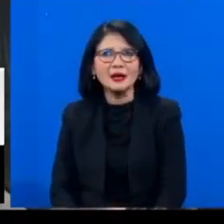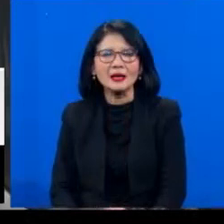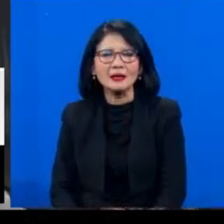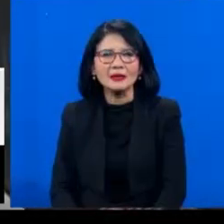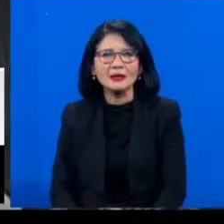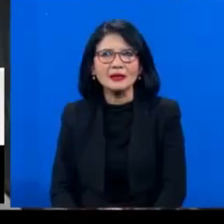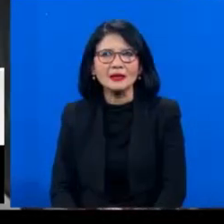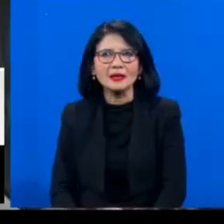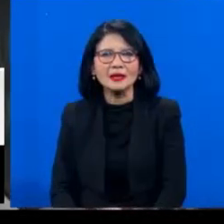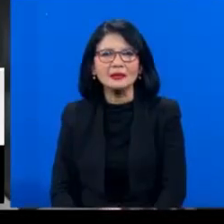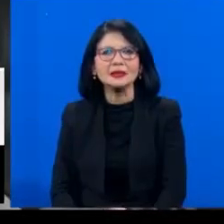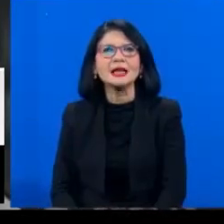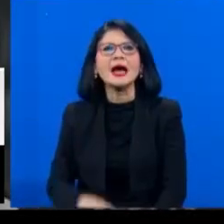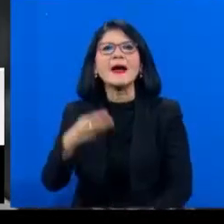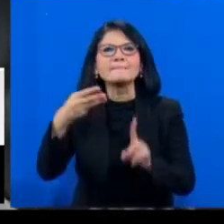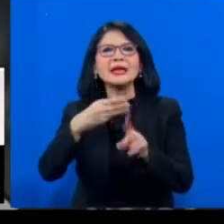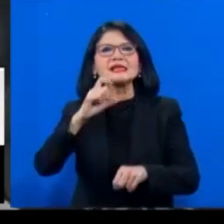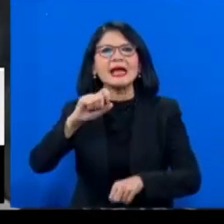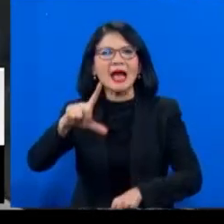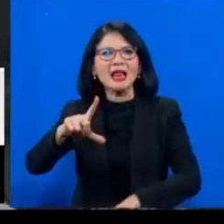saudari Bunga Citra Lestari.